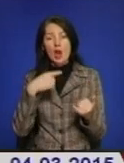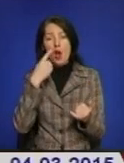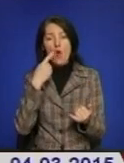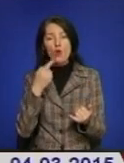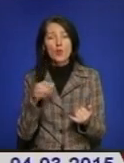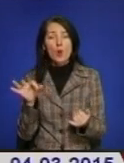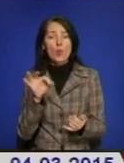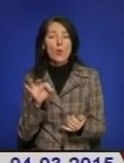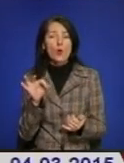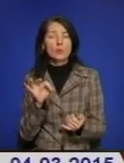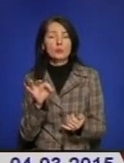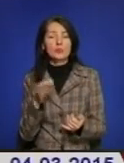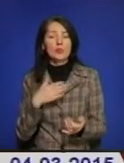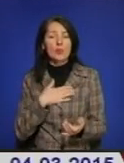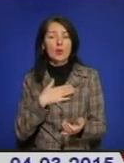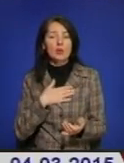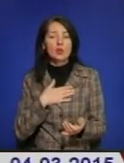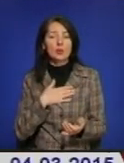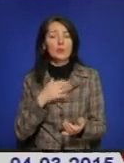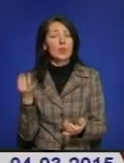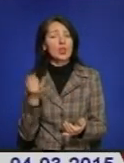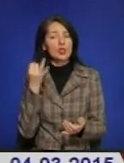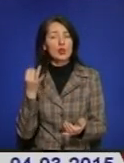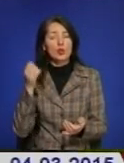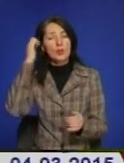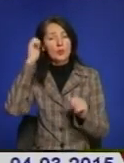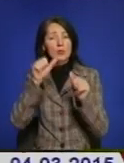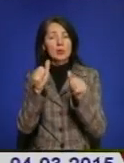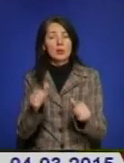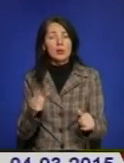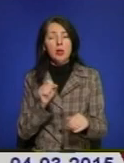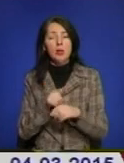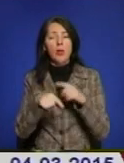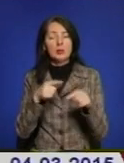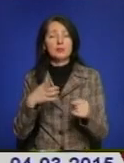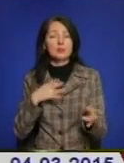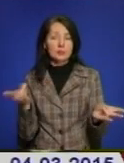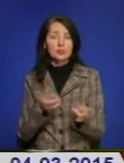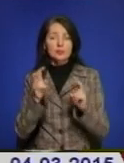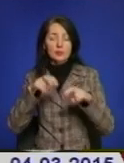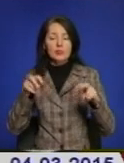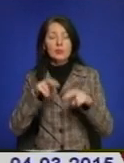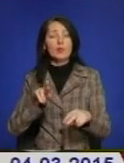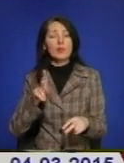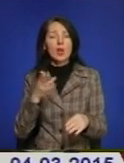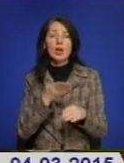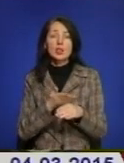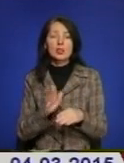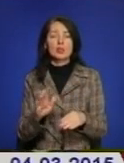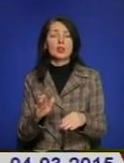про нашу історико-архітектурну спадщину, ми повинні її розглядати як